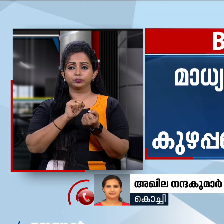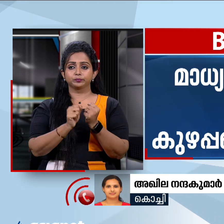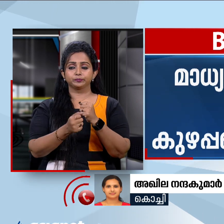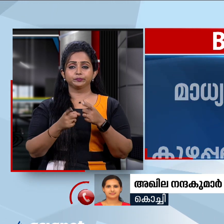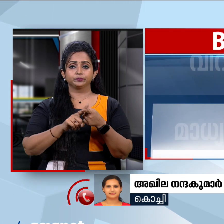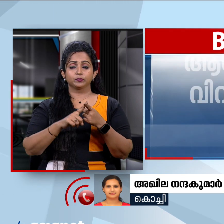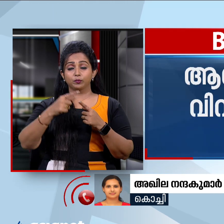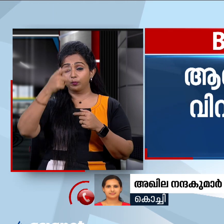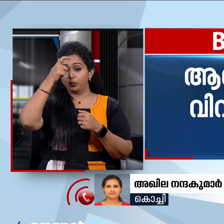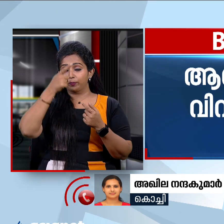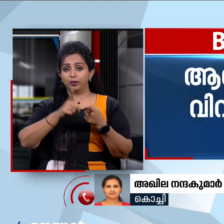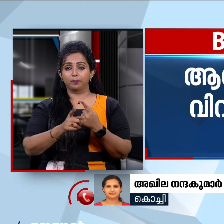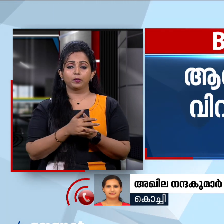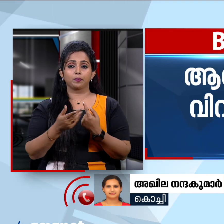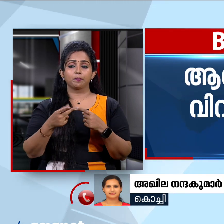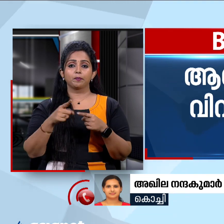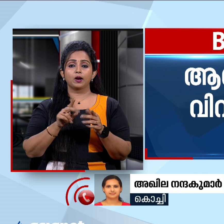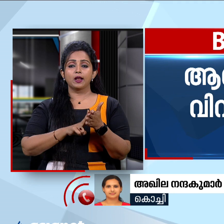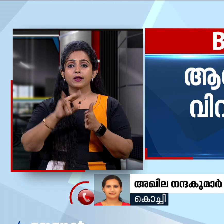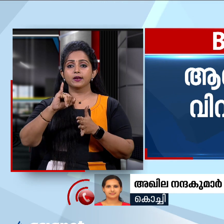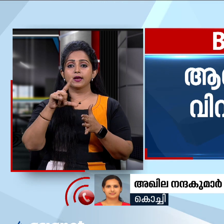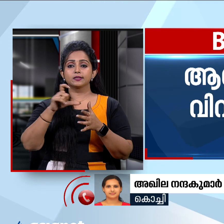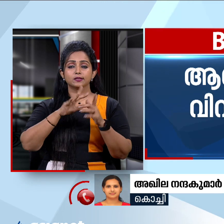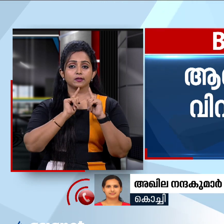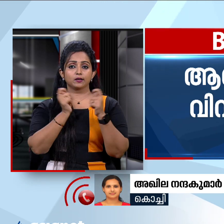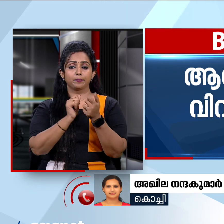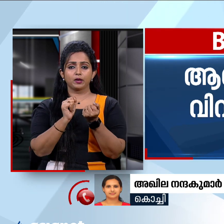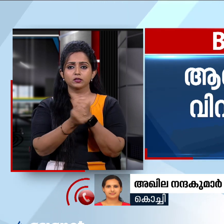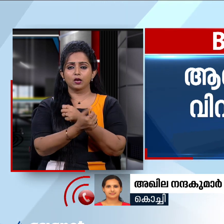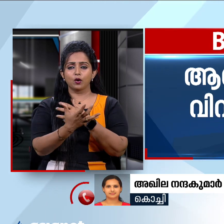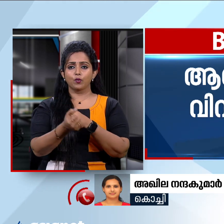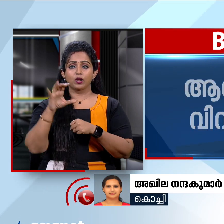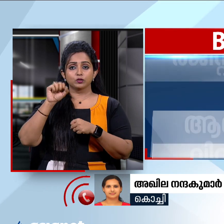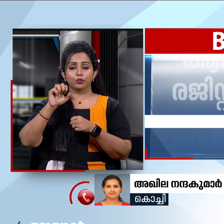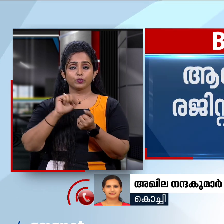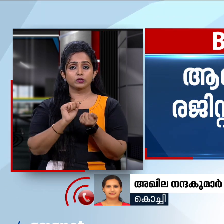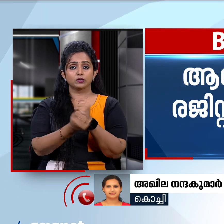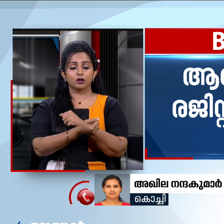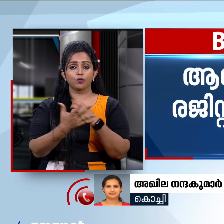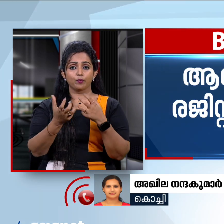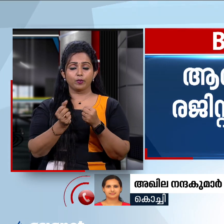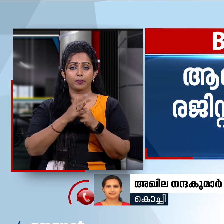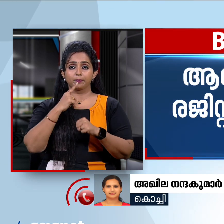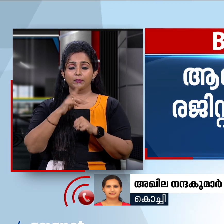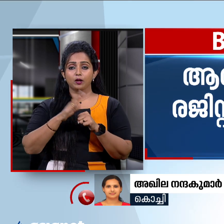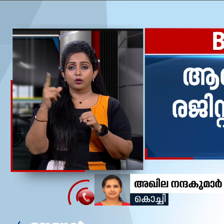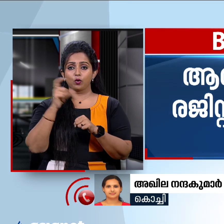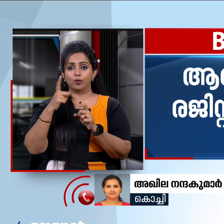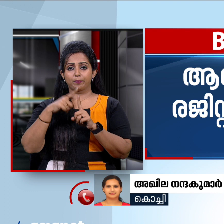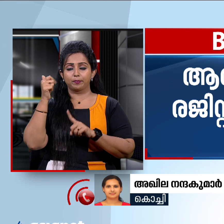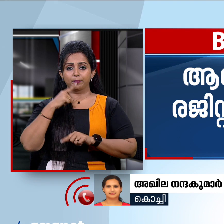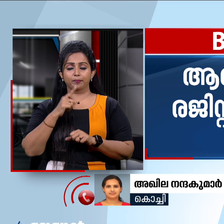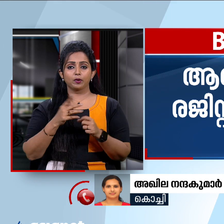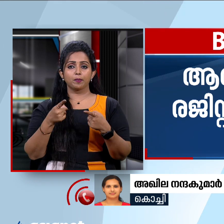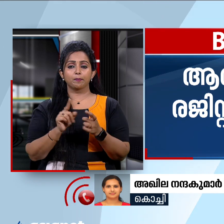വലിയ തലവേദനയാണ്. അതുകൊണ്ട് NISCയെ മാറ്റണമെന്നൊരു ആവശ്യമാണ് വകുപ്പ് നടപടികൾ കോളേജ് പ്രിൻസിപ്പളിന്റെ അടക്കം ഭാഗത്ത് ഉണ്ടാകുന്നത്.